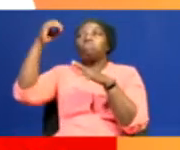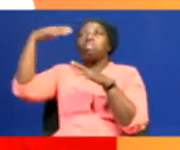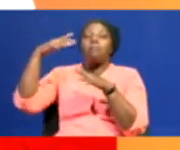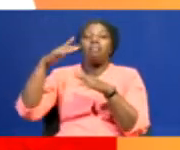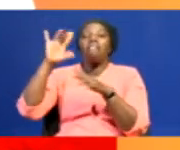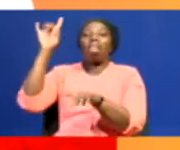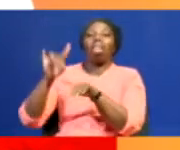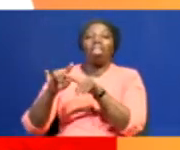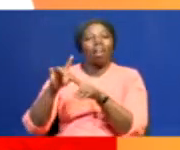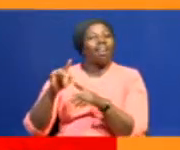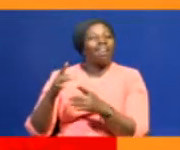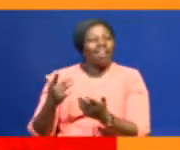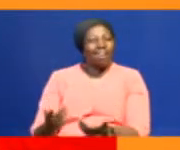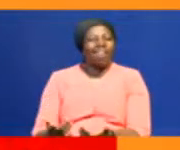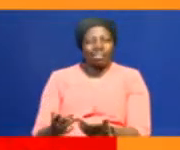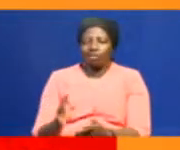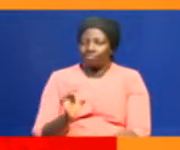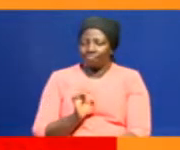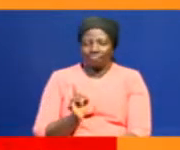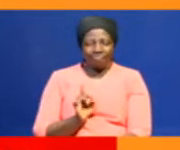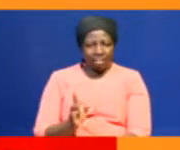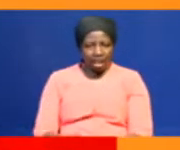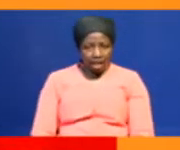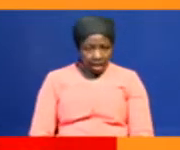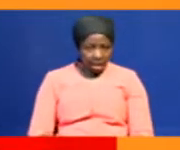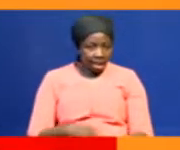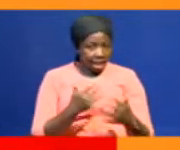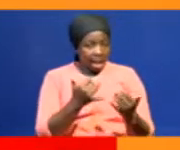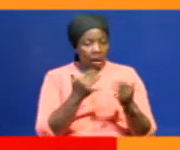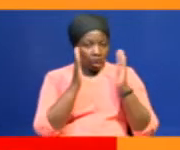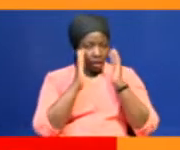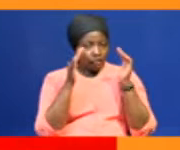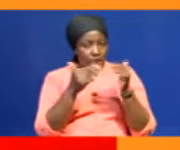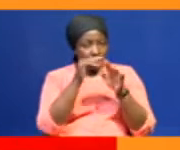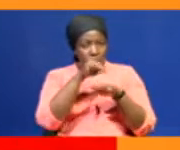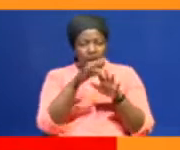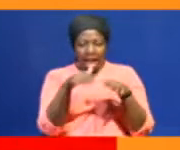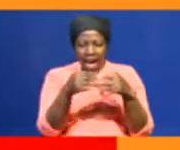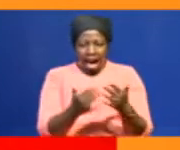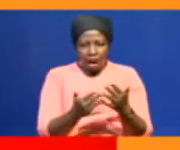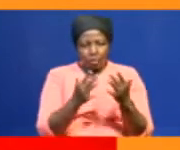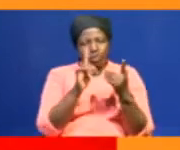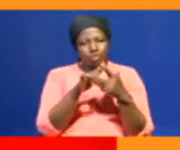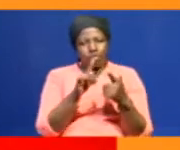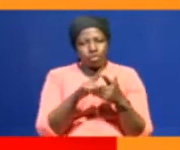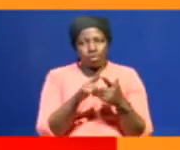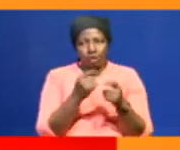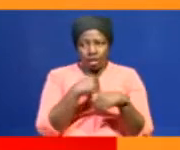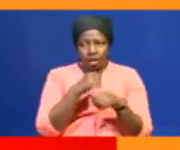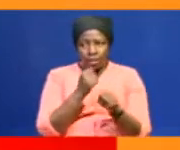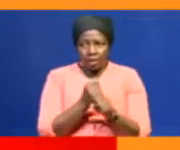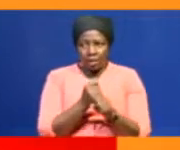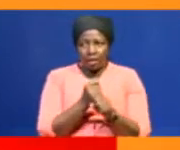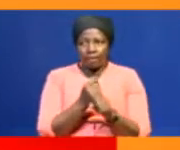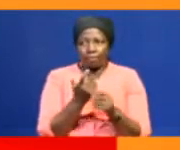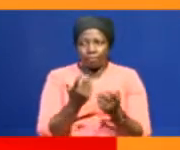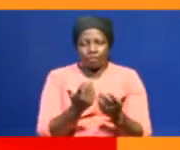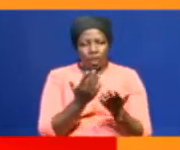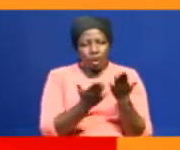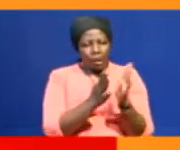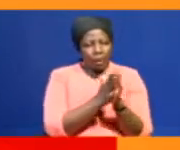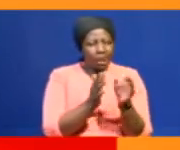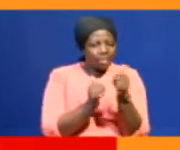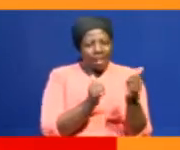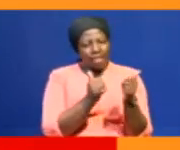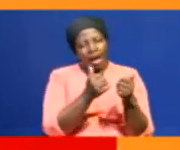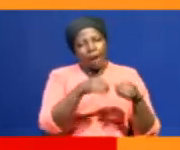hapana. Pengine tuangazie tu masuala ya pengine kuiweka ama kwa kimombo utasema maintenance yake ukilinganisha na pikipiki